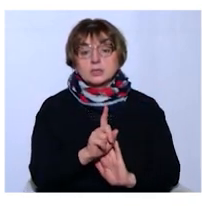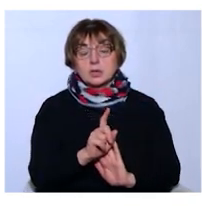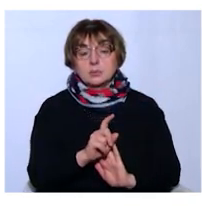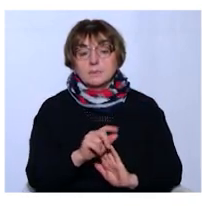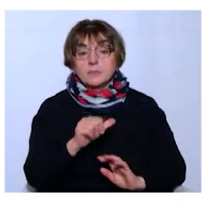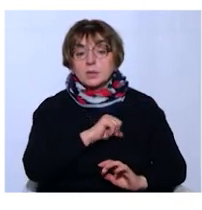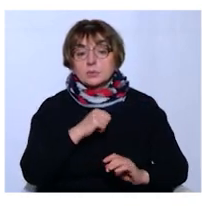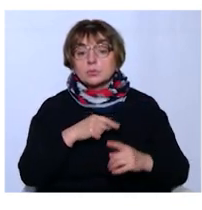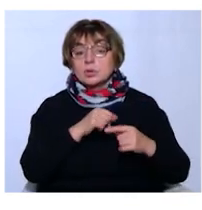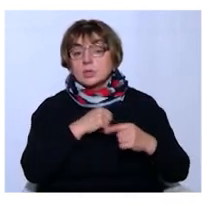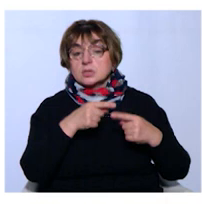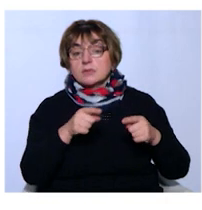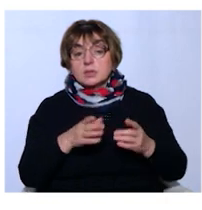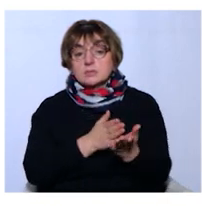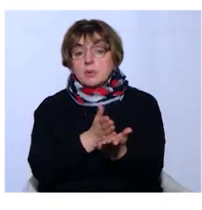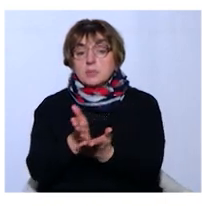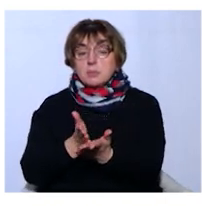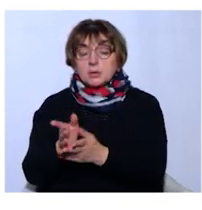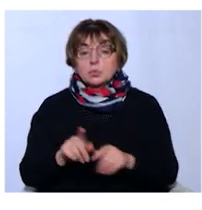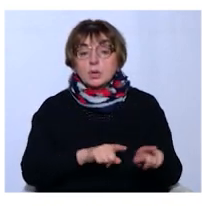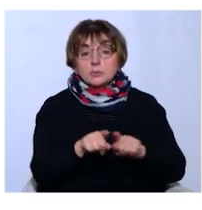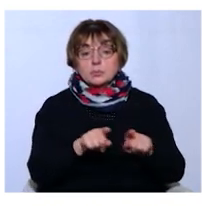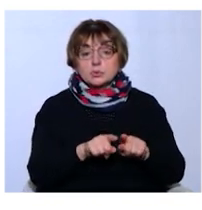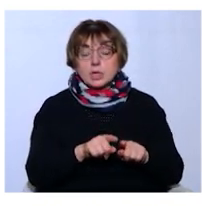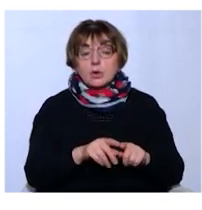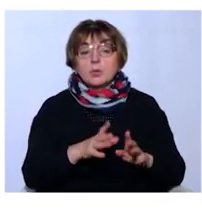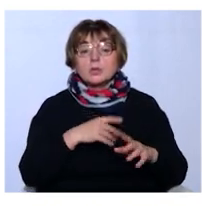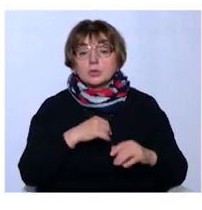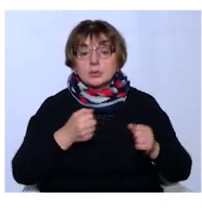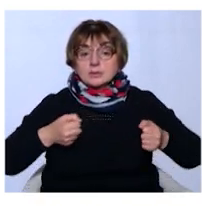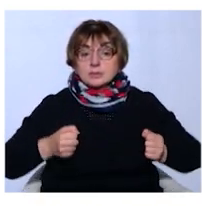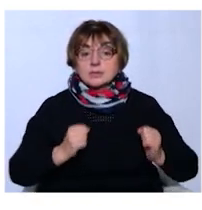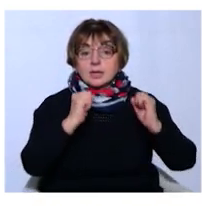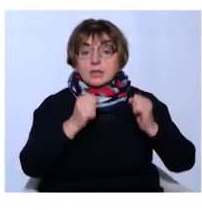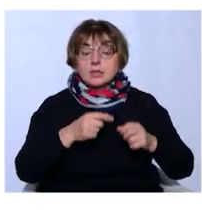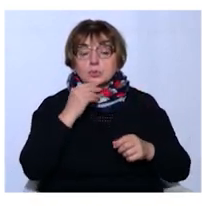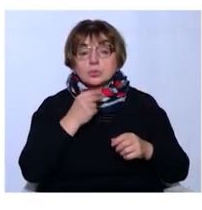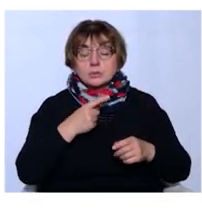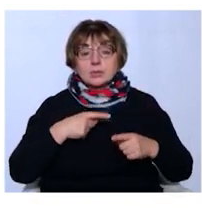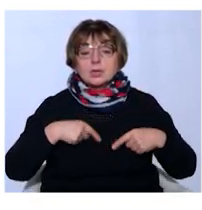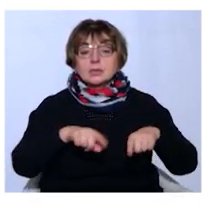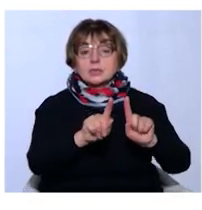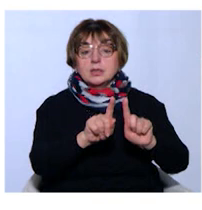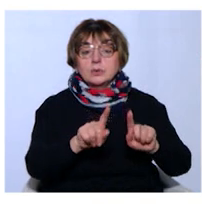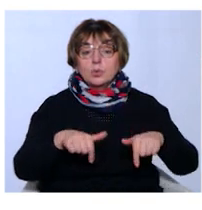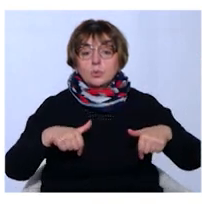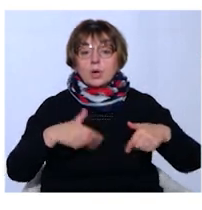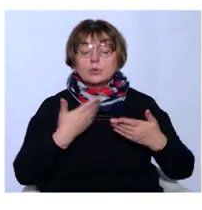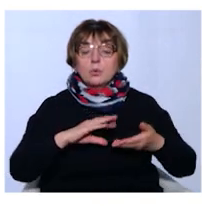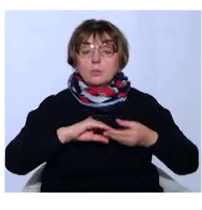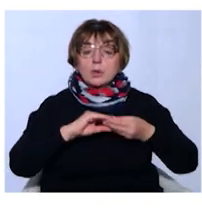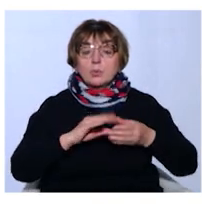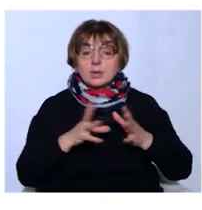საგნები მოძრაობენ სხვადასხვა მიმართულებით. საქანელაზე როცა ქანაობ, მოძრაობ წინ და უკან. თუ მეგობართან